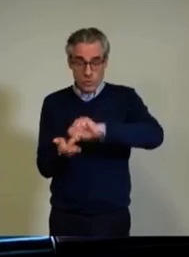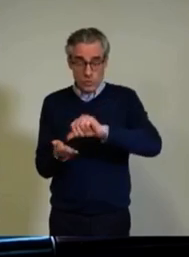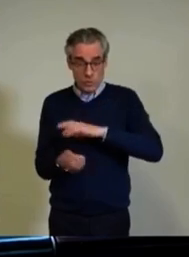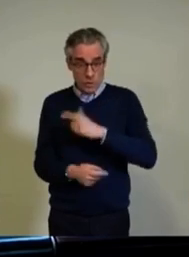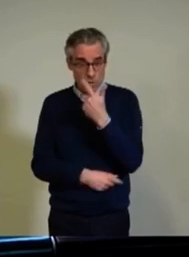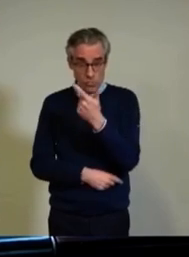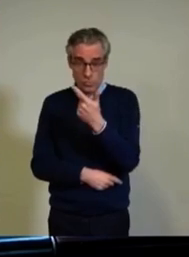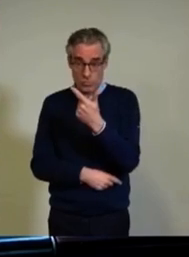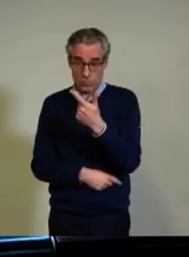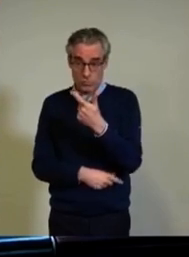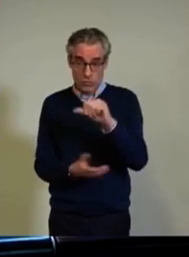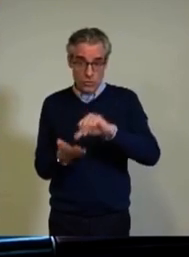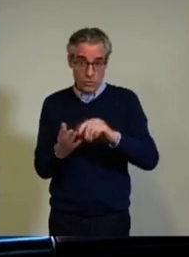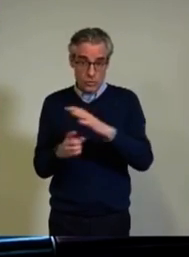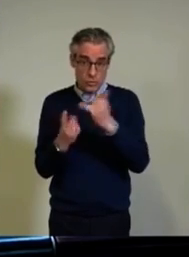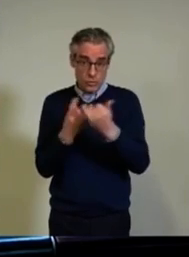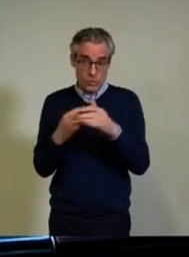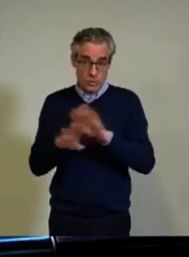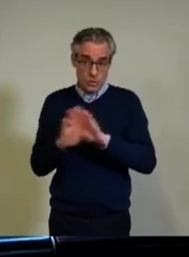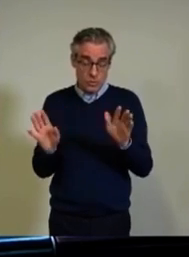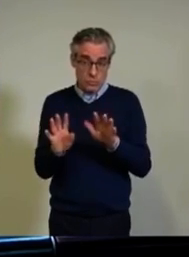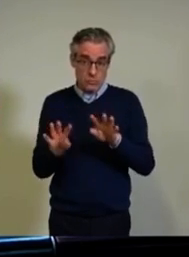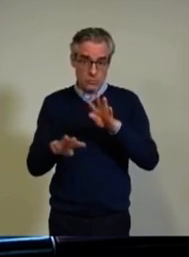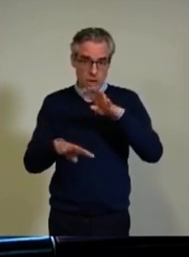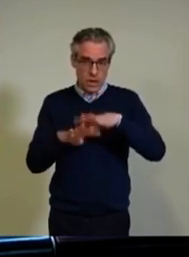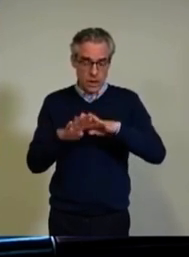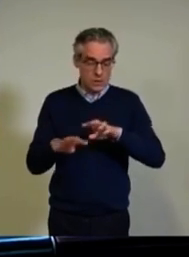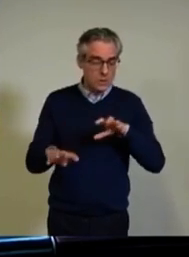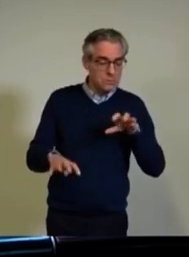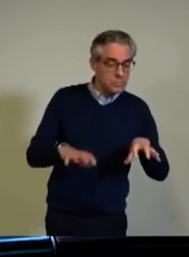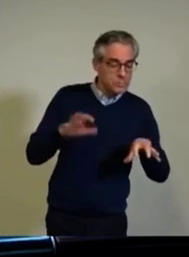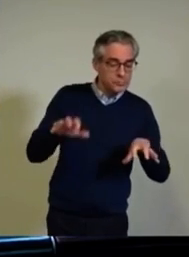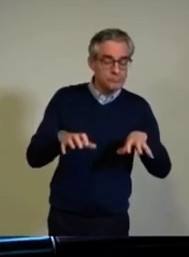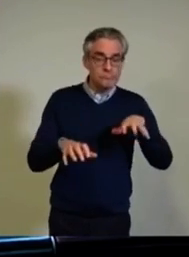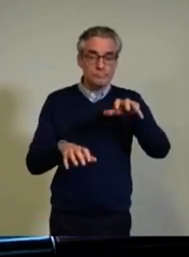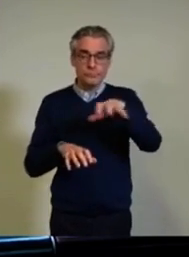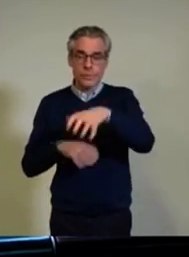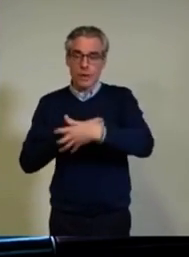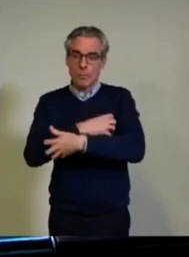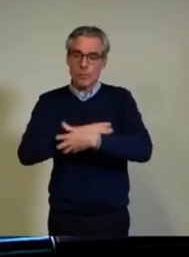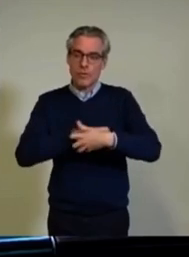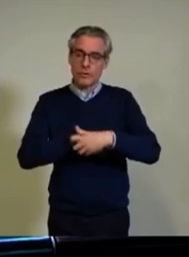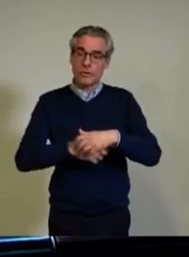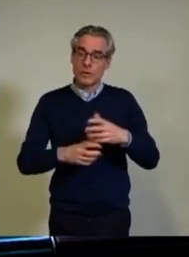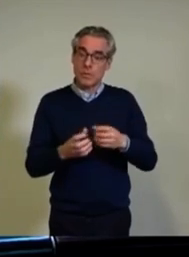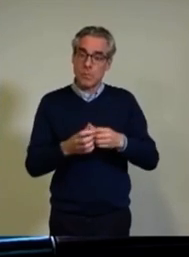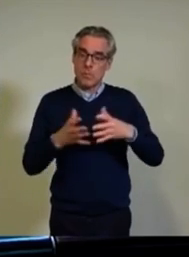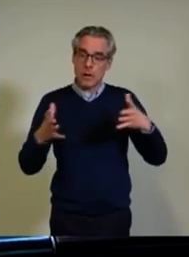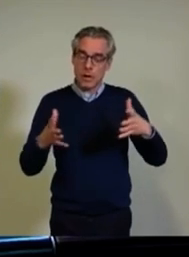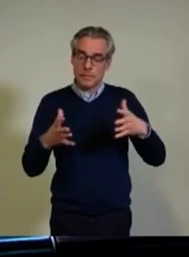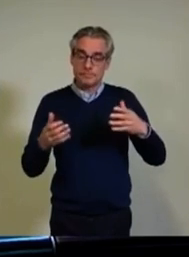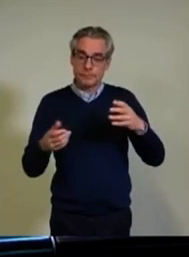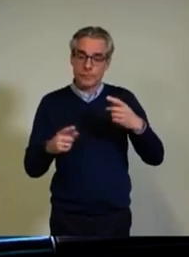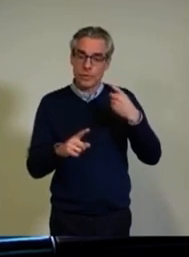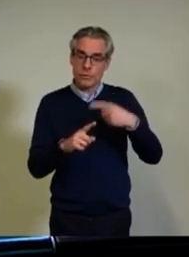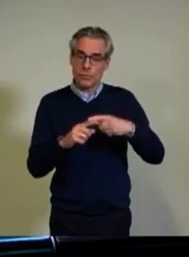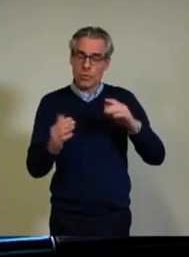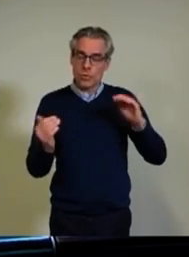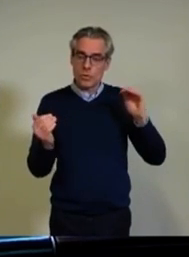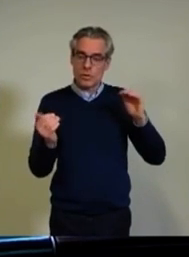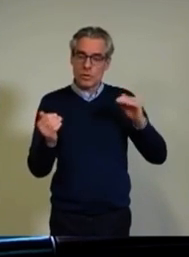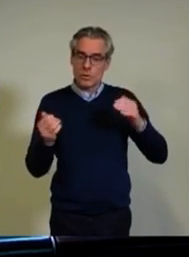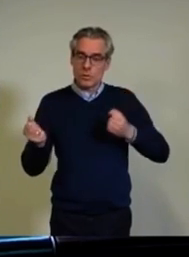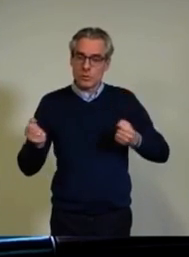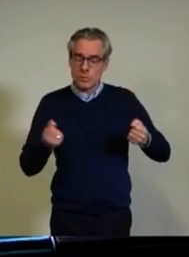quartier où on sait les uns et les autres que les poches de précarité sont importantes et la circulation aussi de gens en très